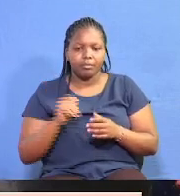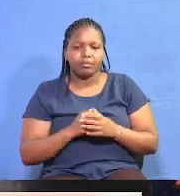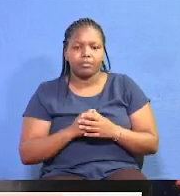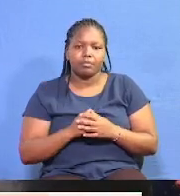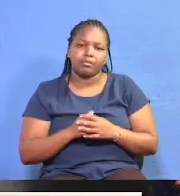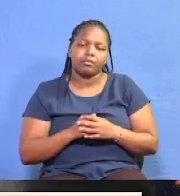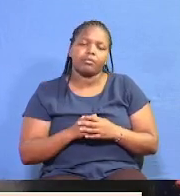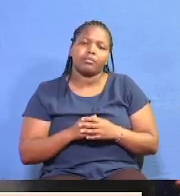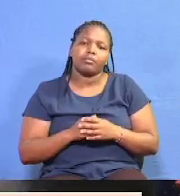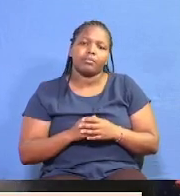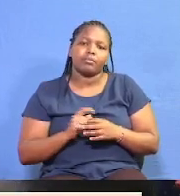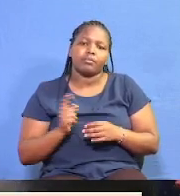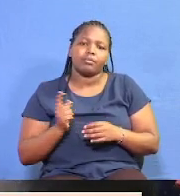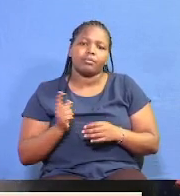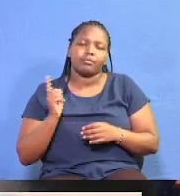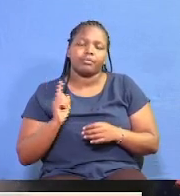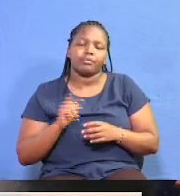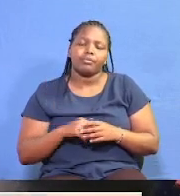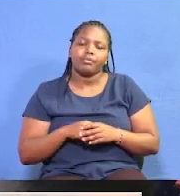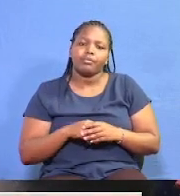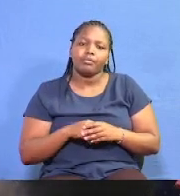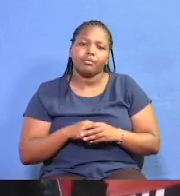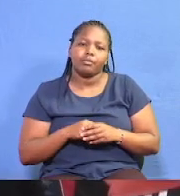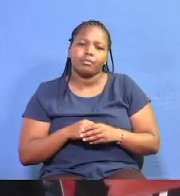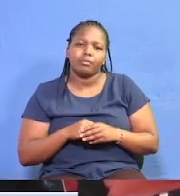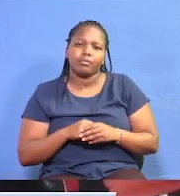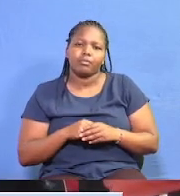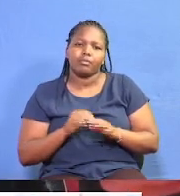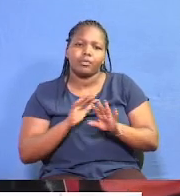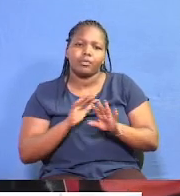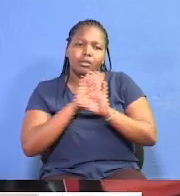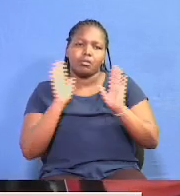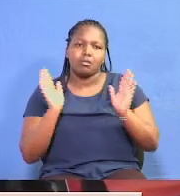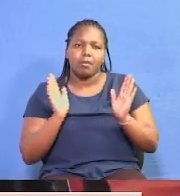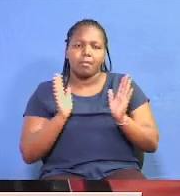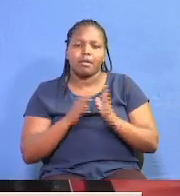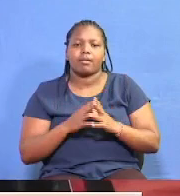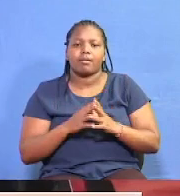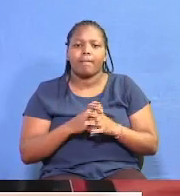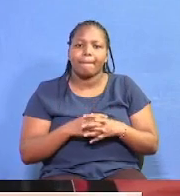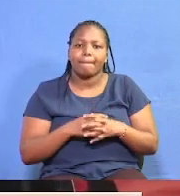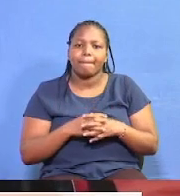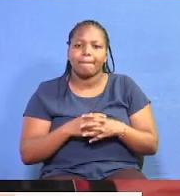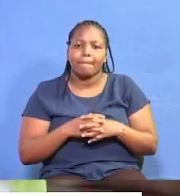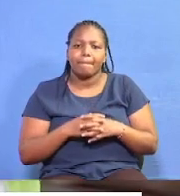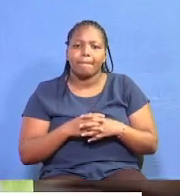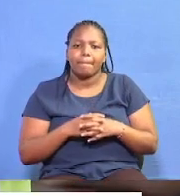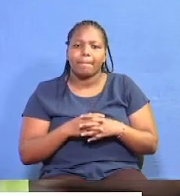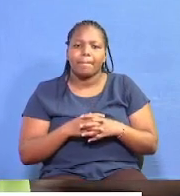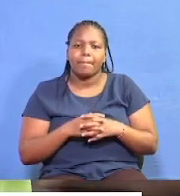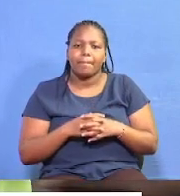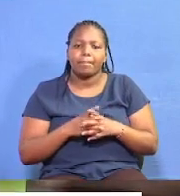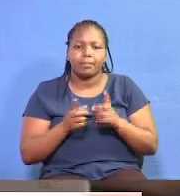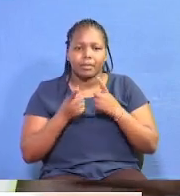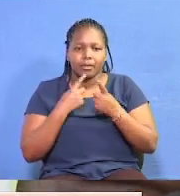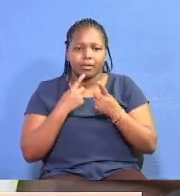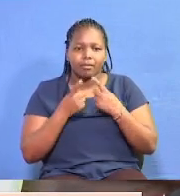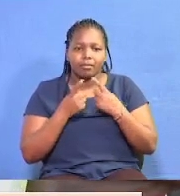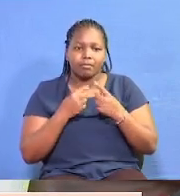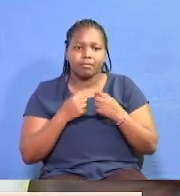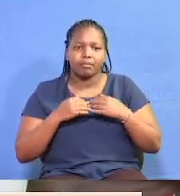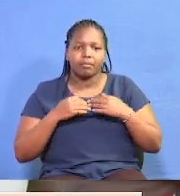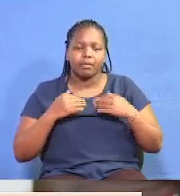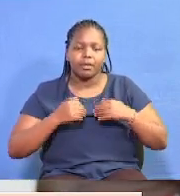Nairobi Mashariki. Akiongea kwenye siku ya ufunguzi, nyota huyu mwenye miaka 33 amedokeza kuwa iwapo